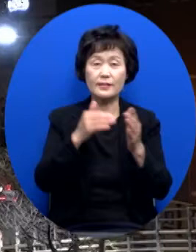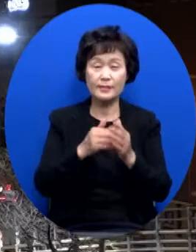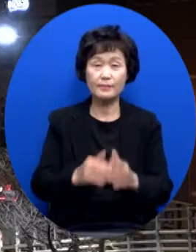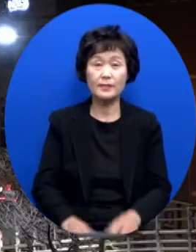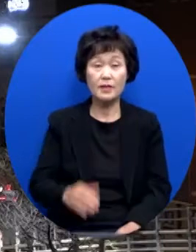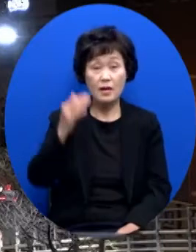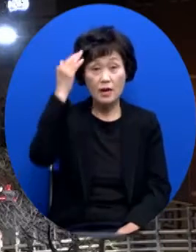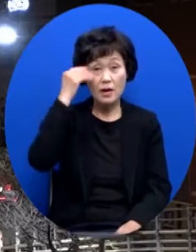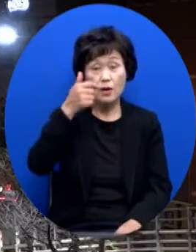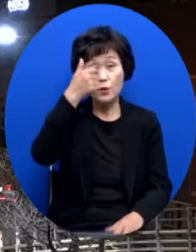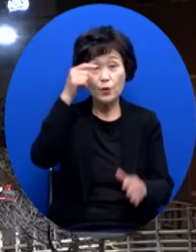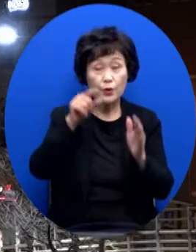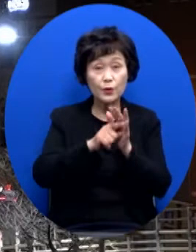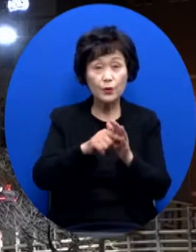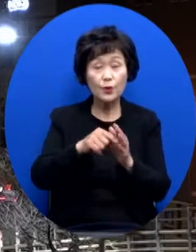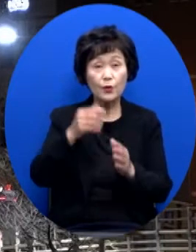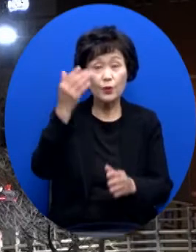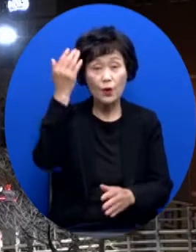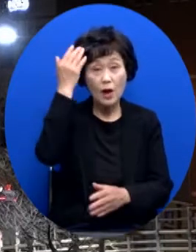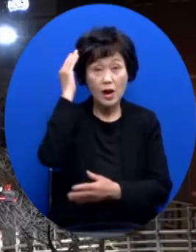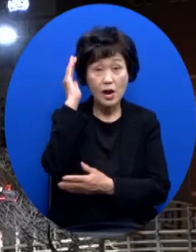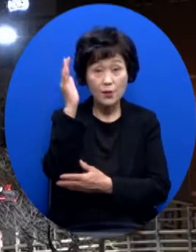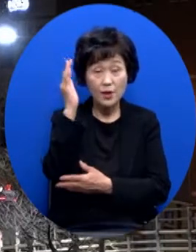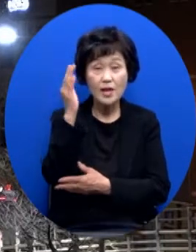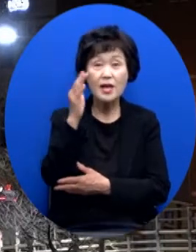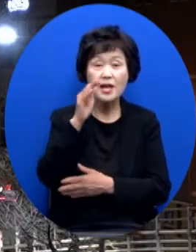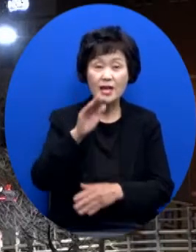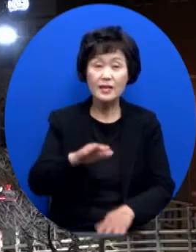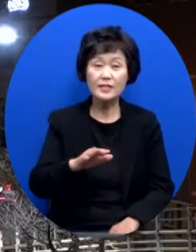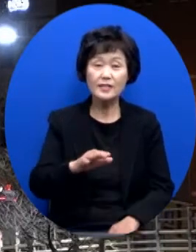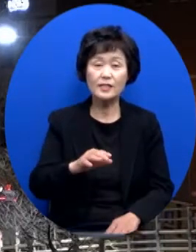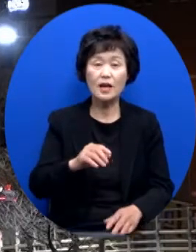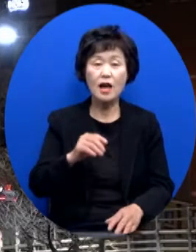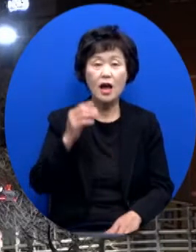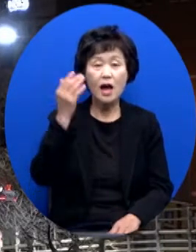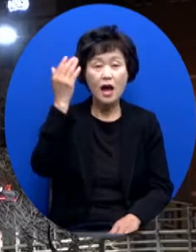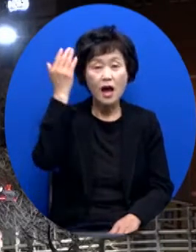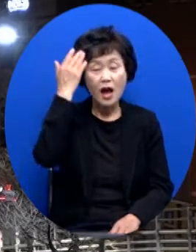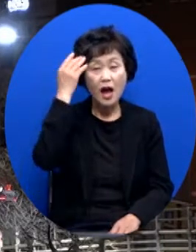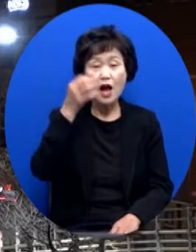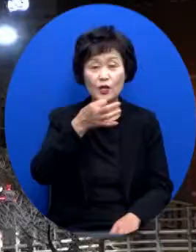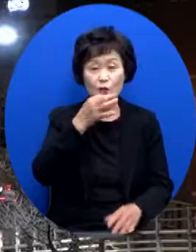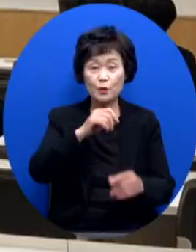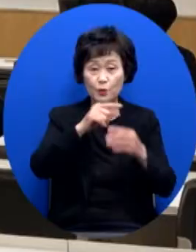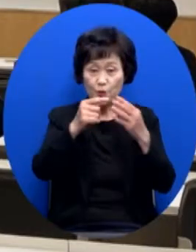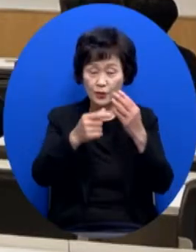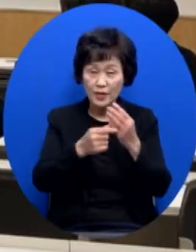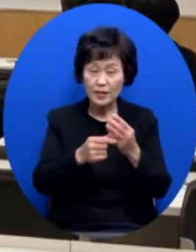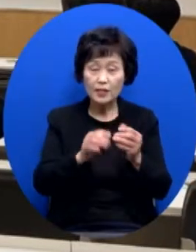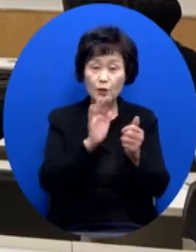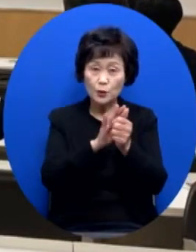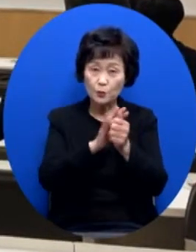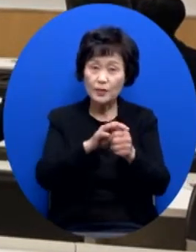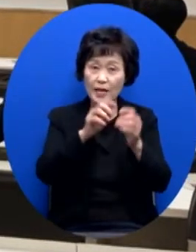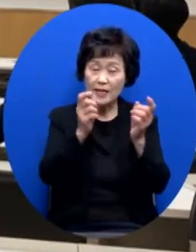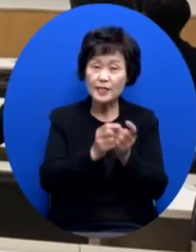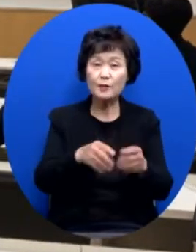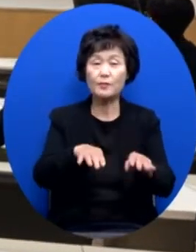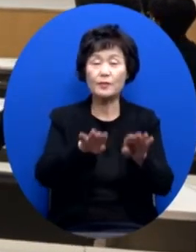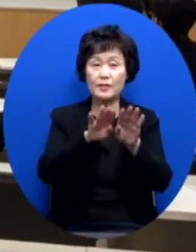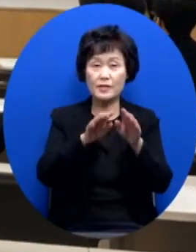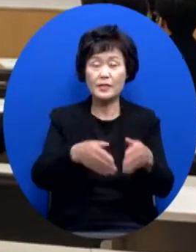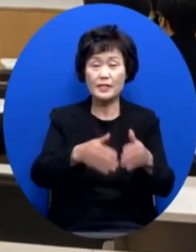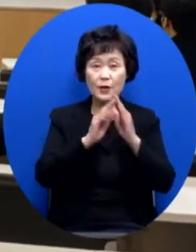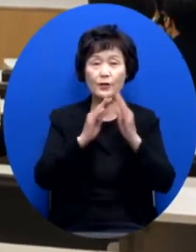한국 기독교 학회가 학문적 윤아 팍스 을 프로젝트 지원 팀을 최종 선발했습니다 새로운 대안적